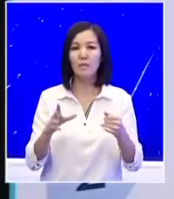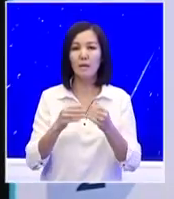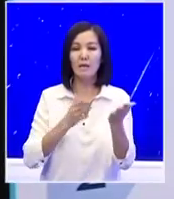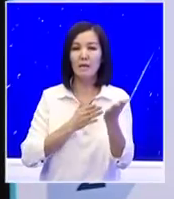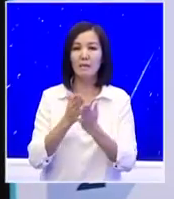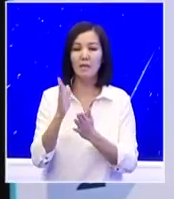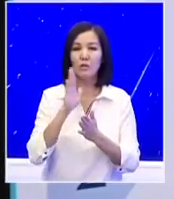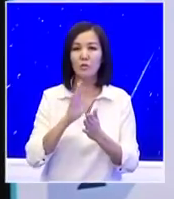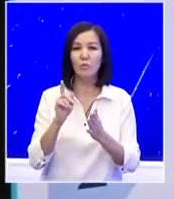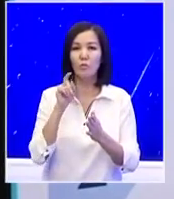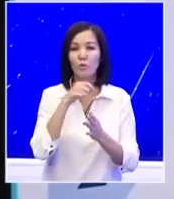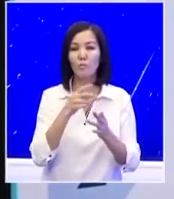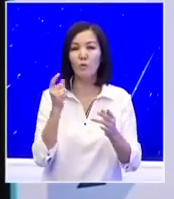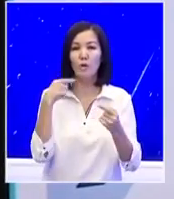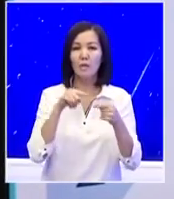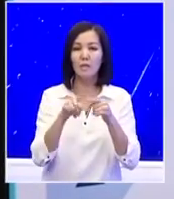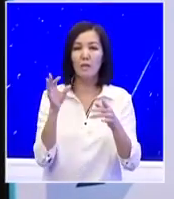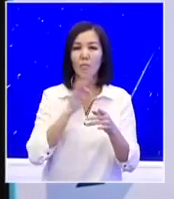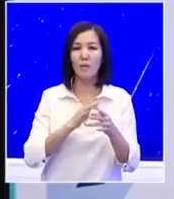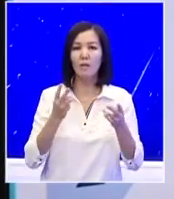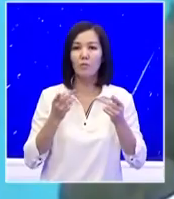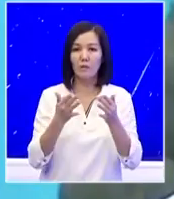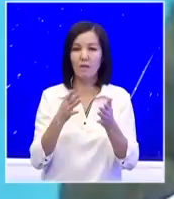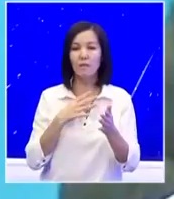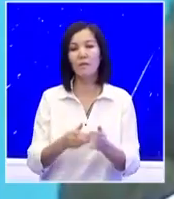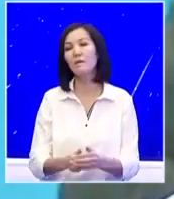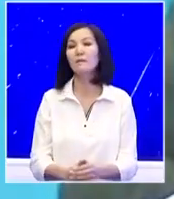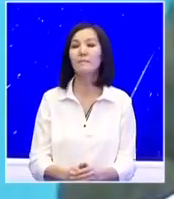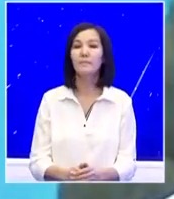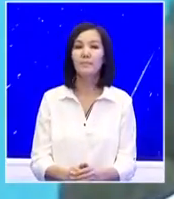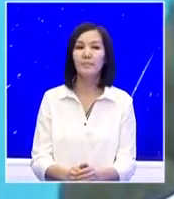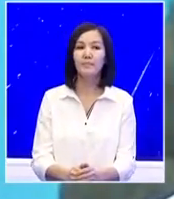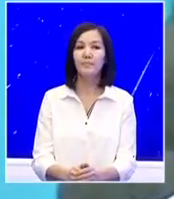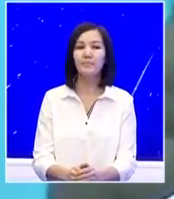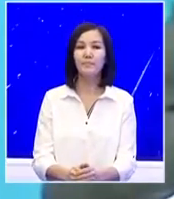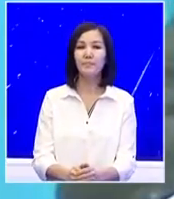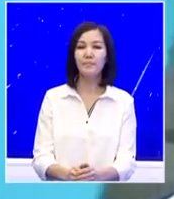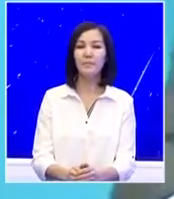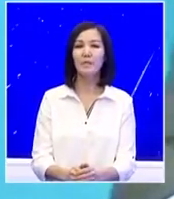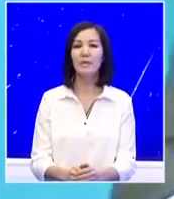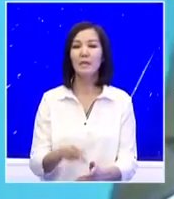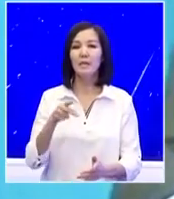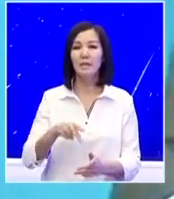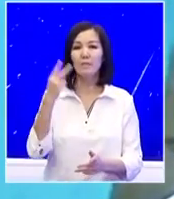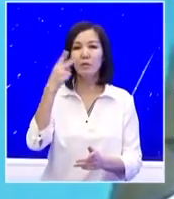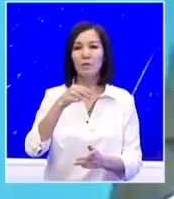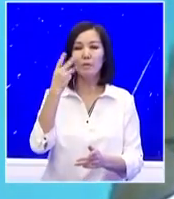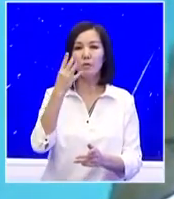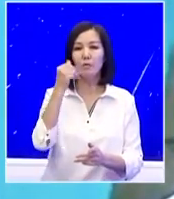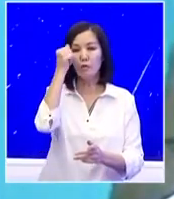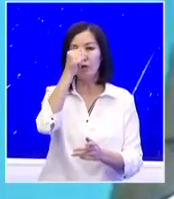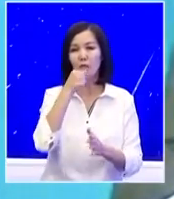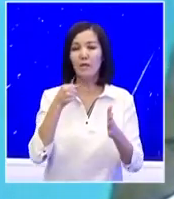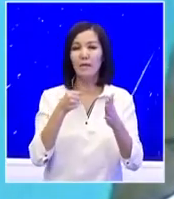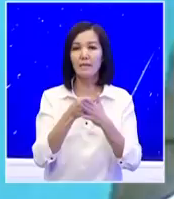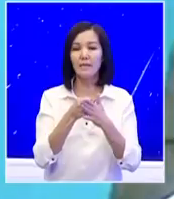мейлінше су үнемдеу технологиясын пайдалануды талап етті. Қабылданатын шаралар 2024 жылға қарай